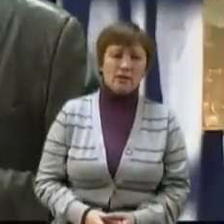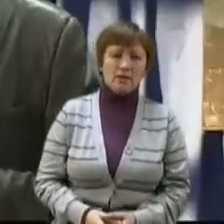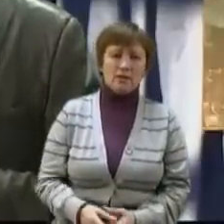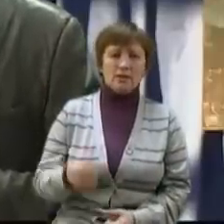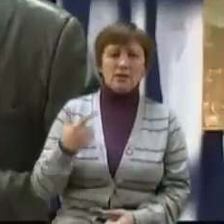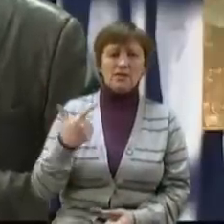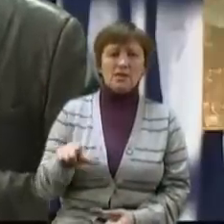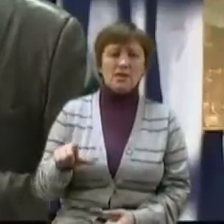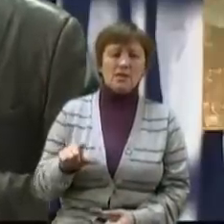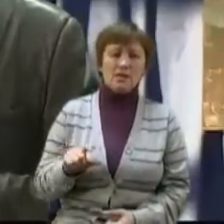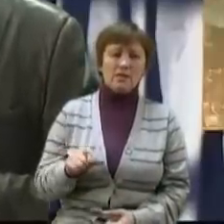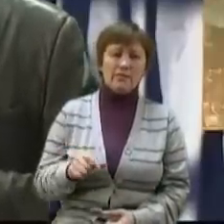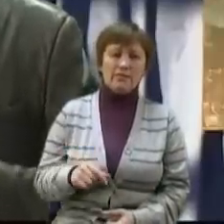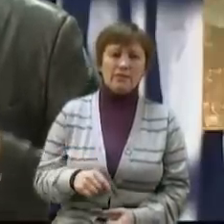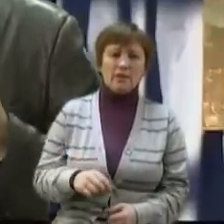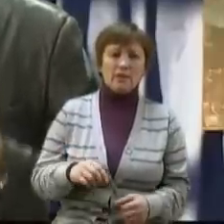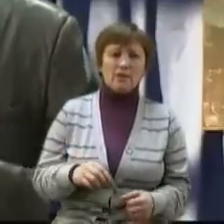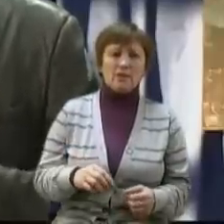где